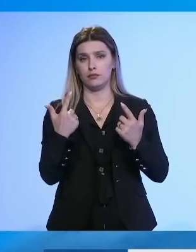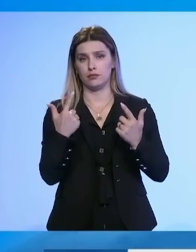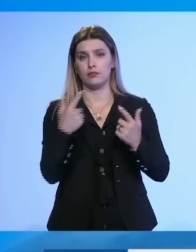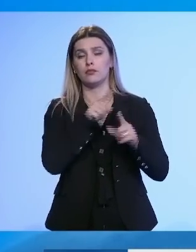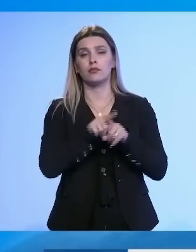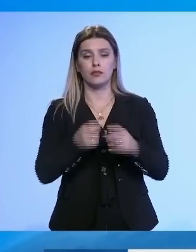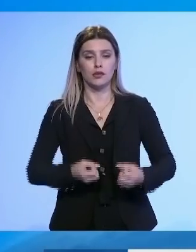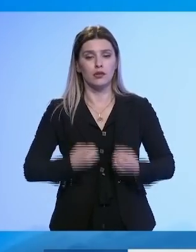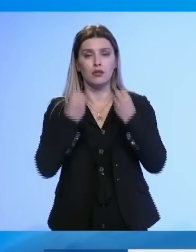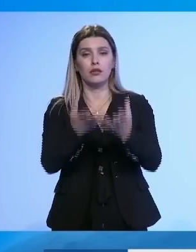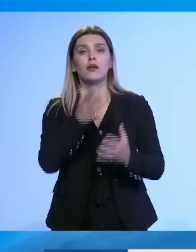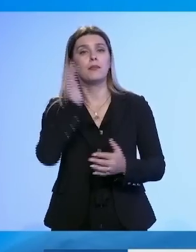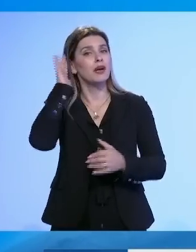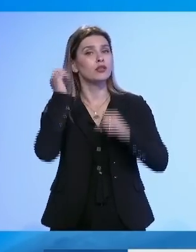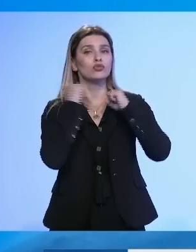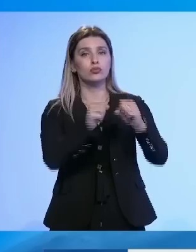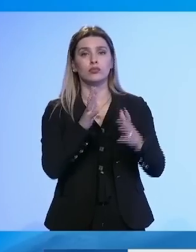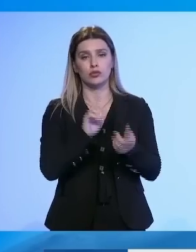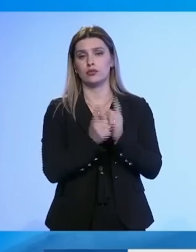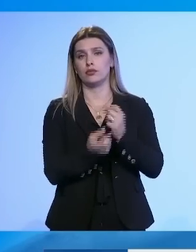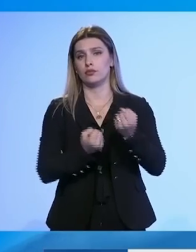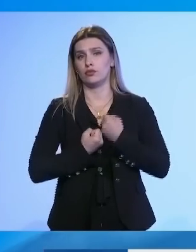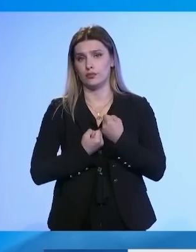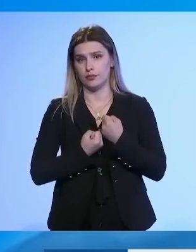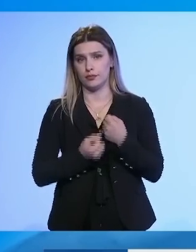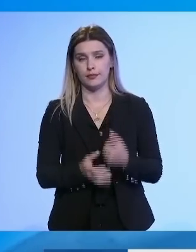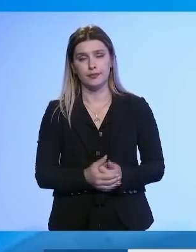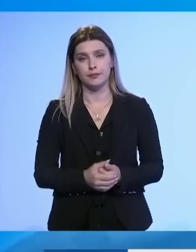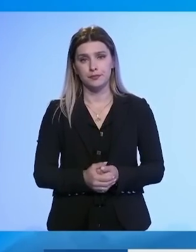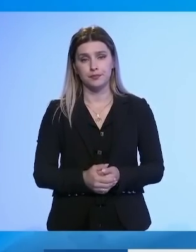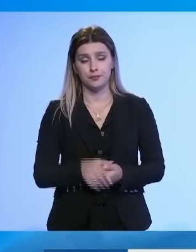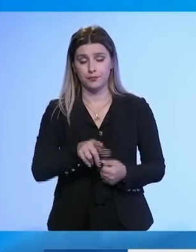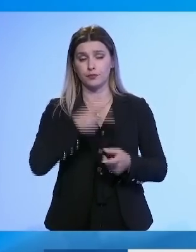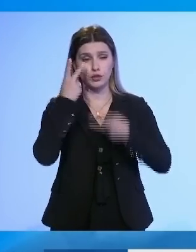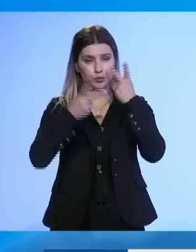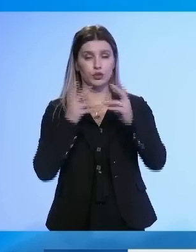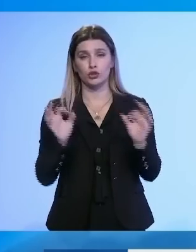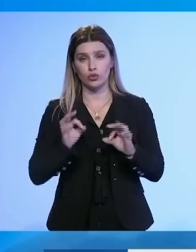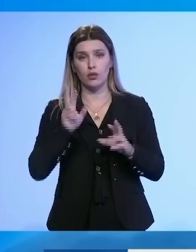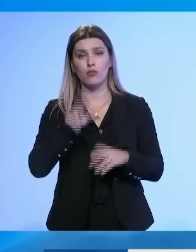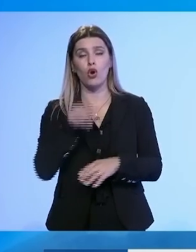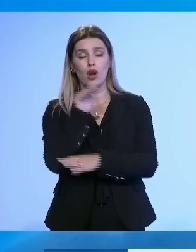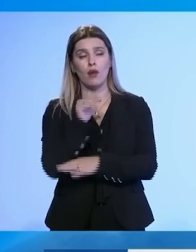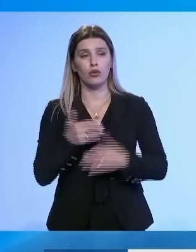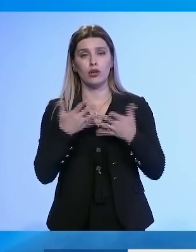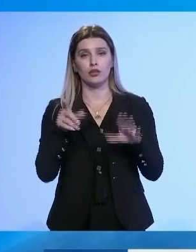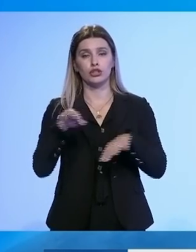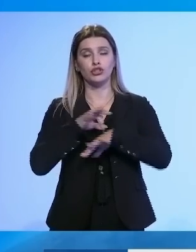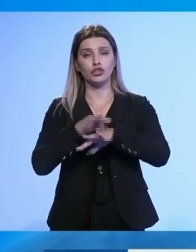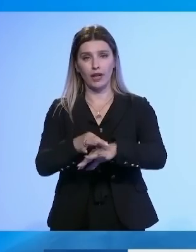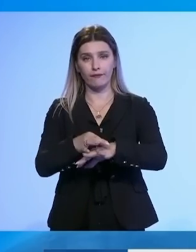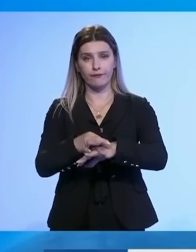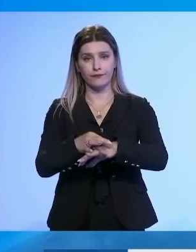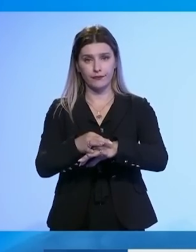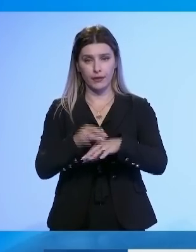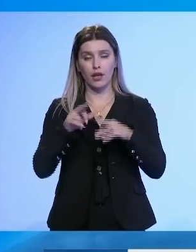shfrymë të ajë, së mas ne ju këtymë të natë. Në Komisionin për Siguri ka raportuar shefi Agjencisë Kosovare të